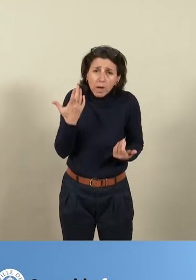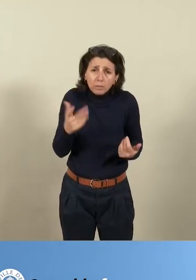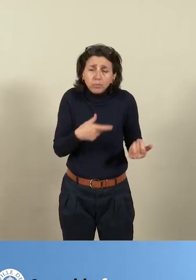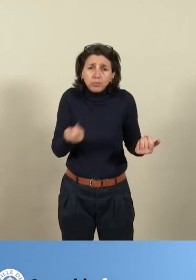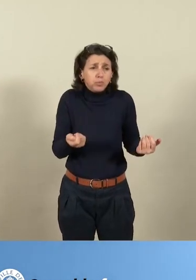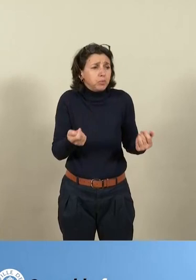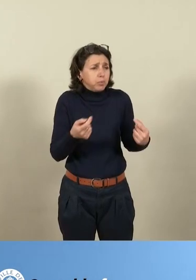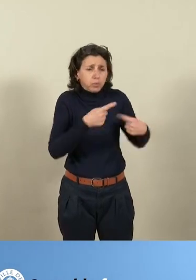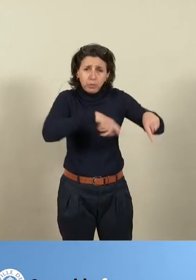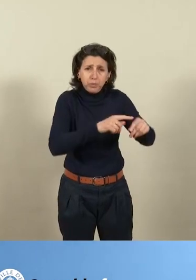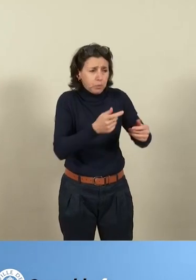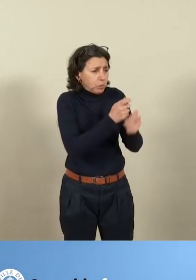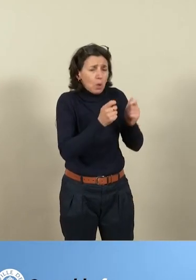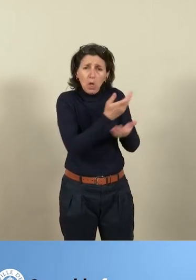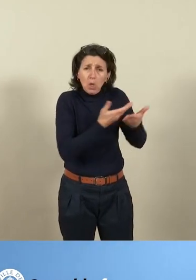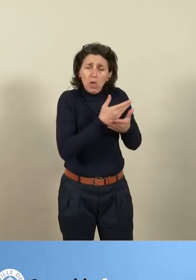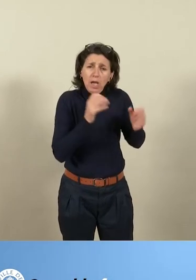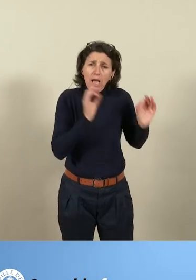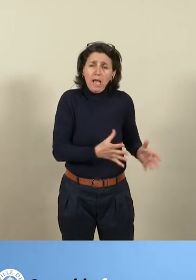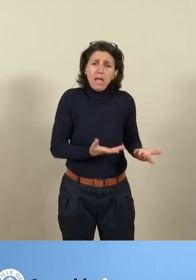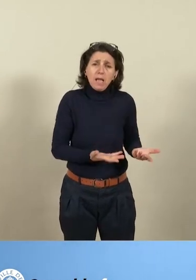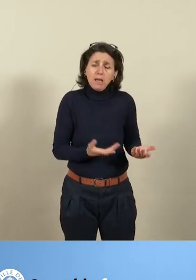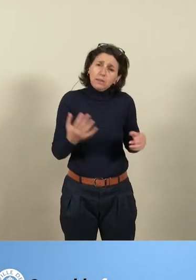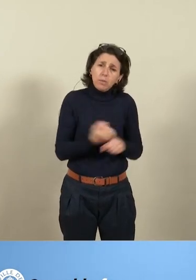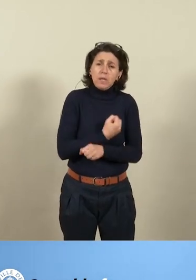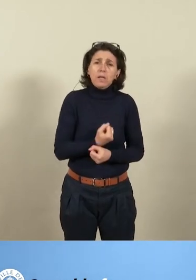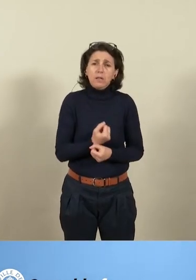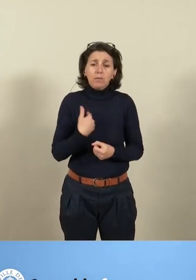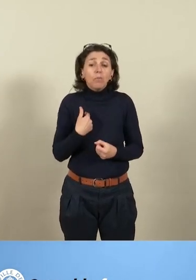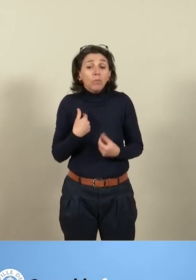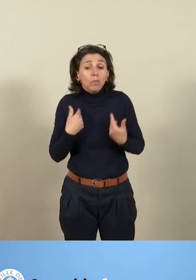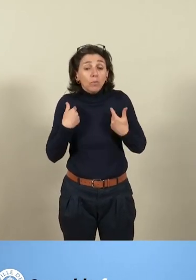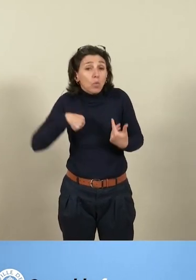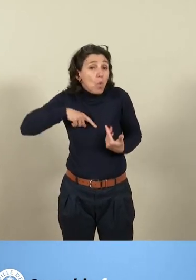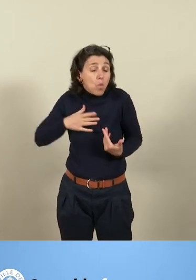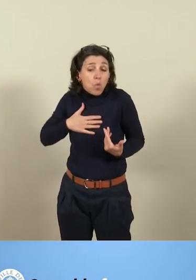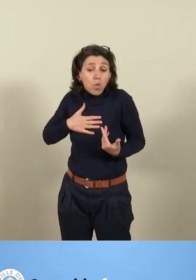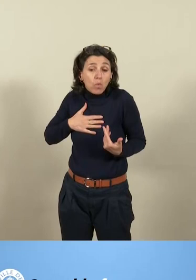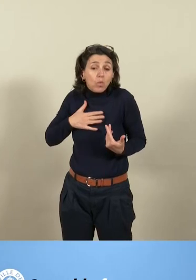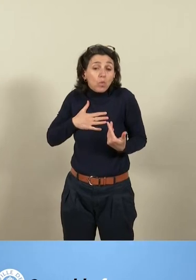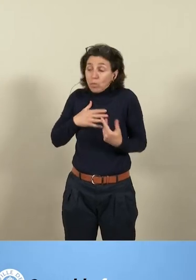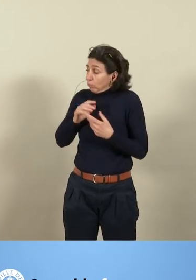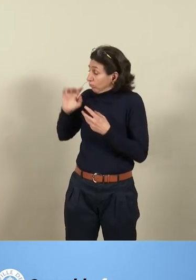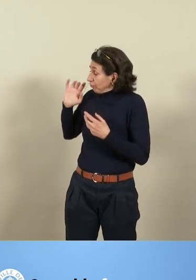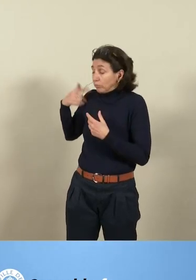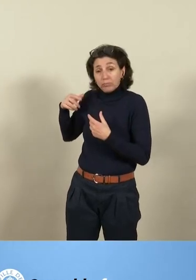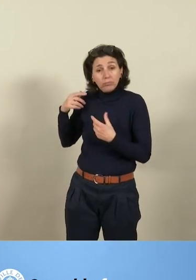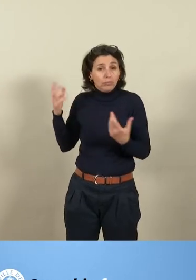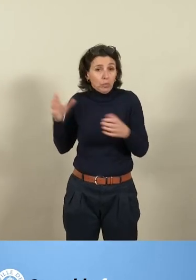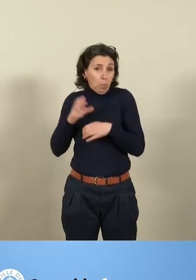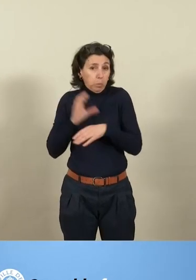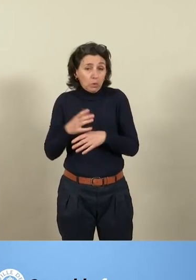en commission et je crois que nous on est présent enfin je veux pas parler au pour l'ensemble de la de l'opposition